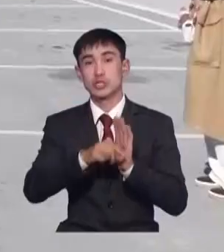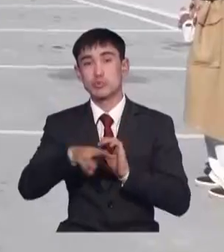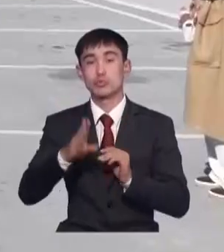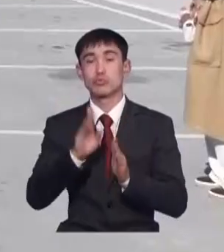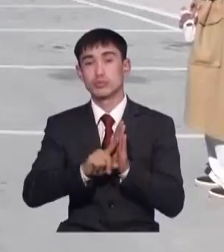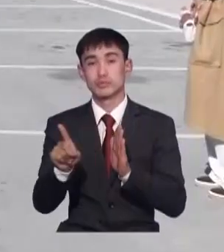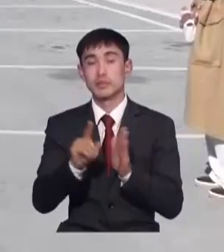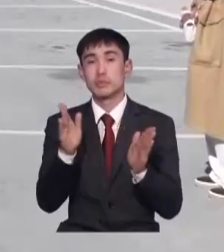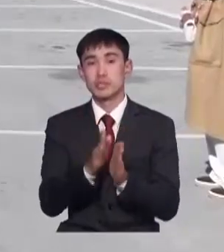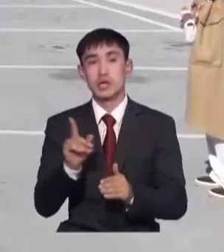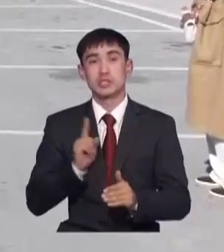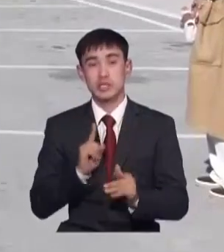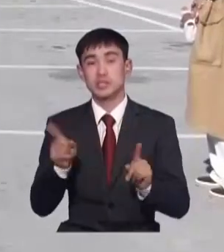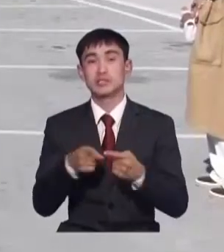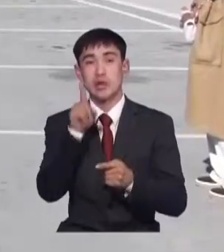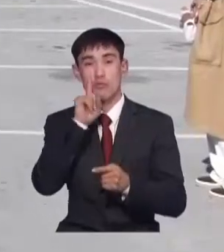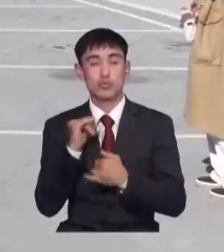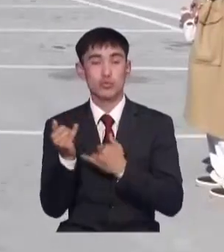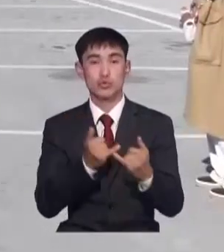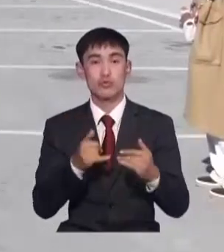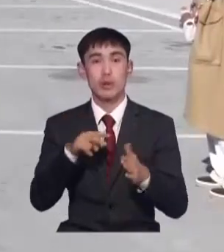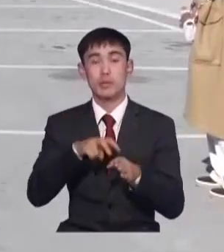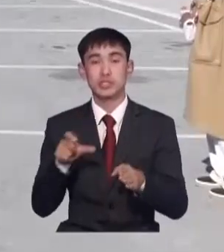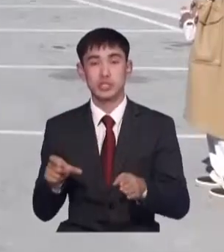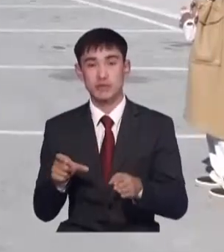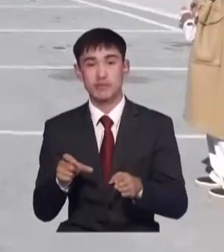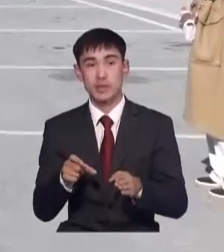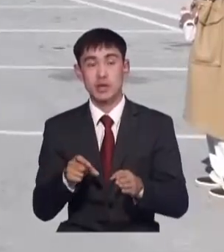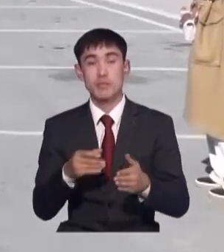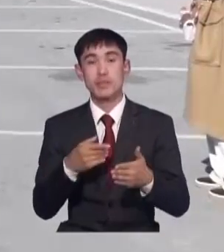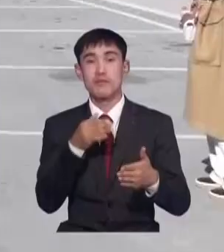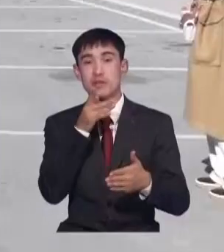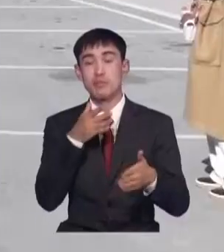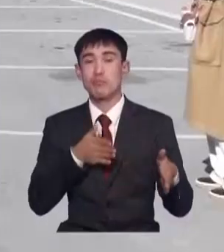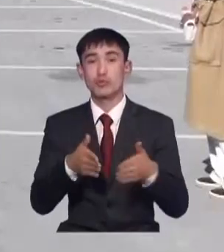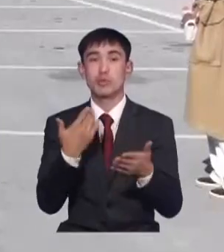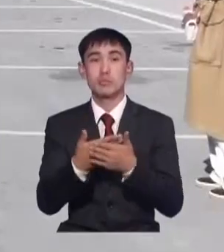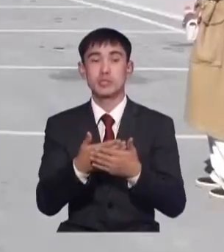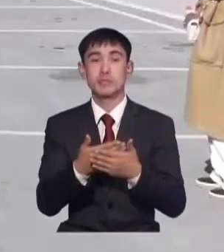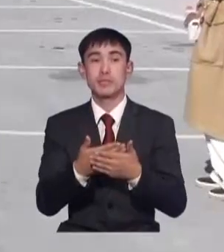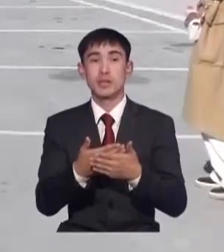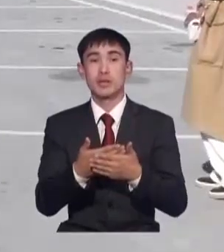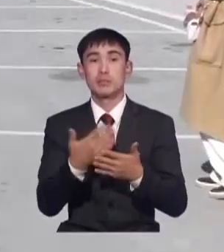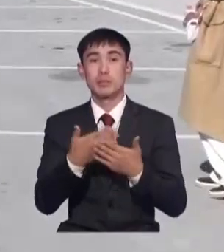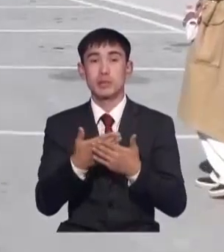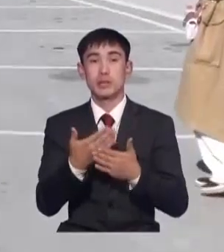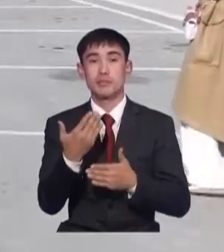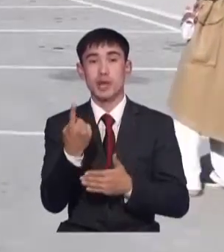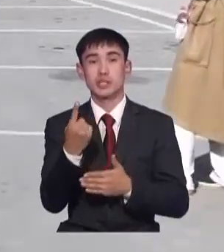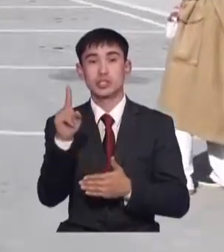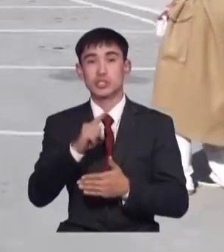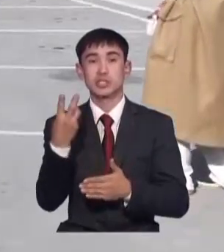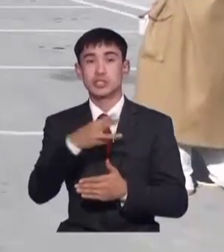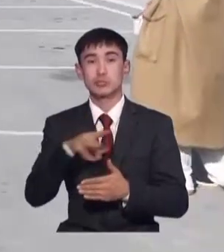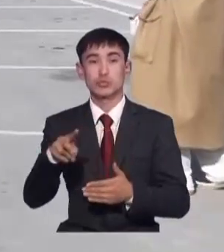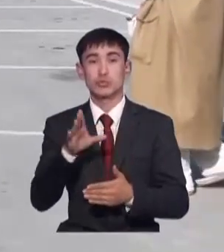позволит минимизировать ожидания и создать комфортные условия для пассажиров. Предварительное время в пути между конечными пунктами составит примерно 1 час